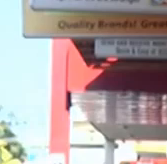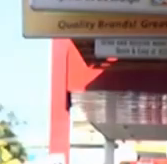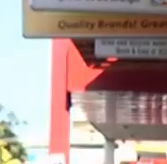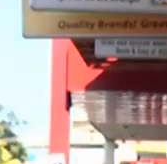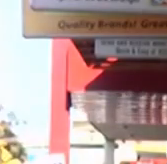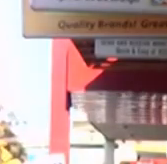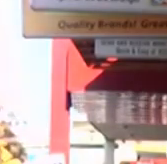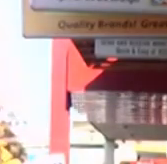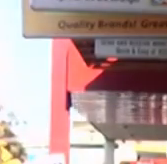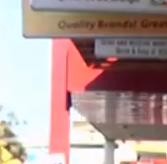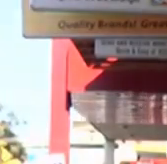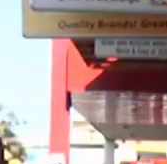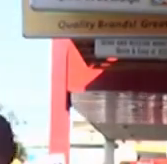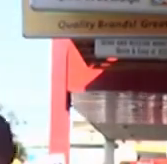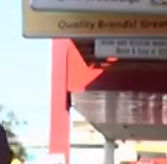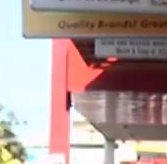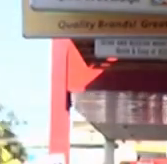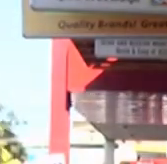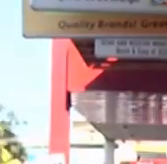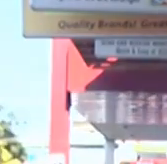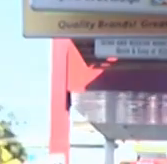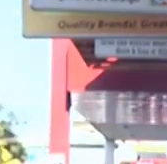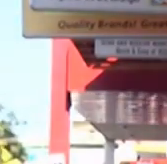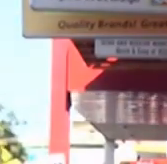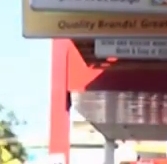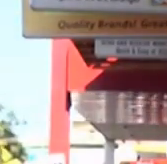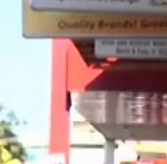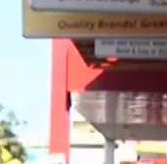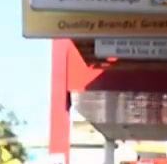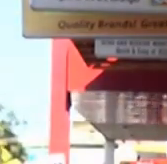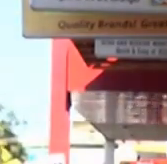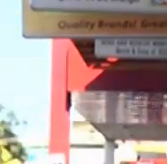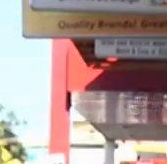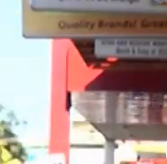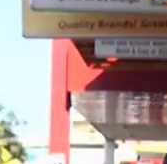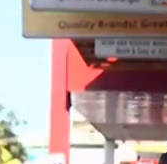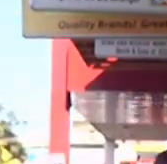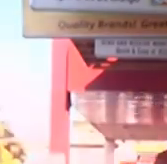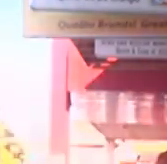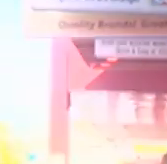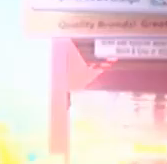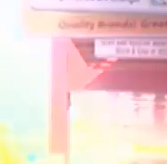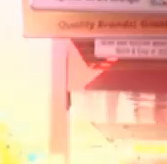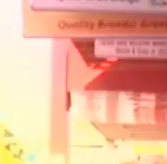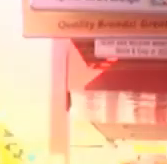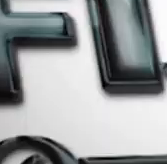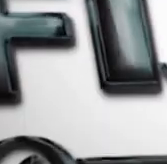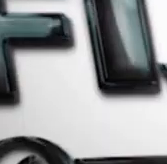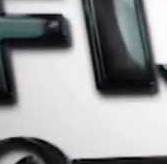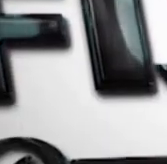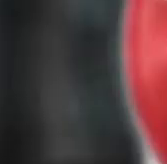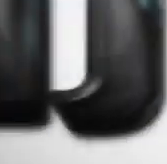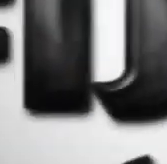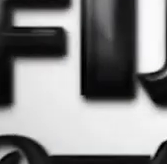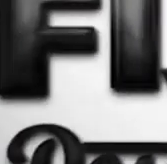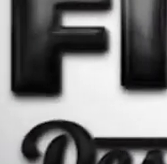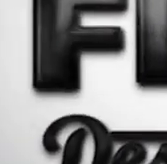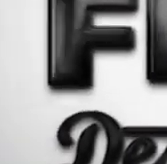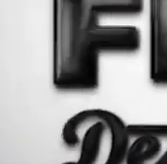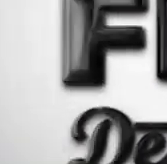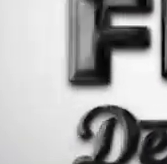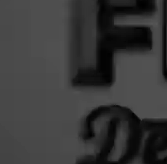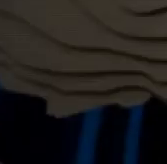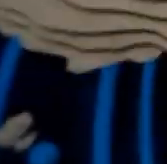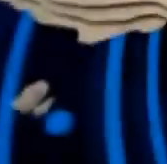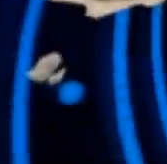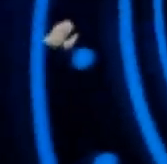Baik, jadi biar tahu. रेडियो फीजी बहुत रेडियो फीजी रोज सुनता हूँ. रेडियो फीजी 2 देश